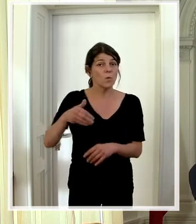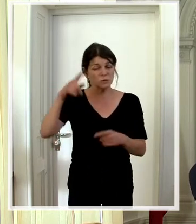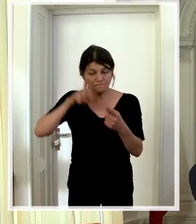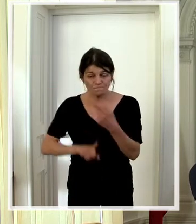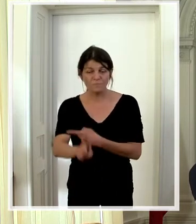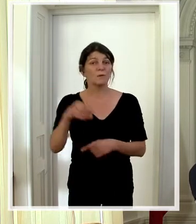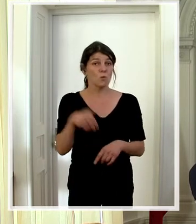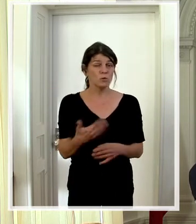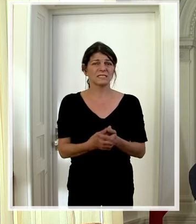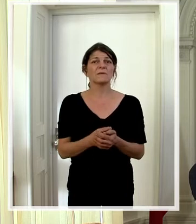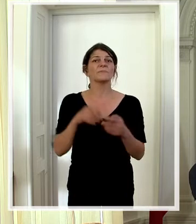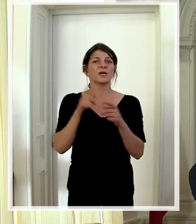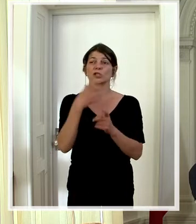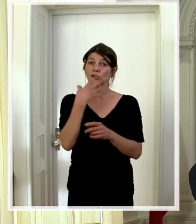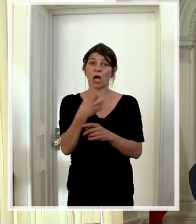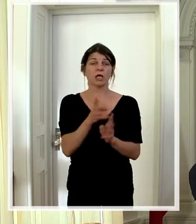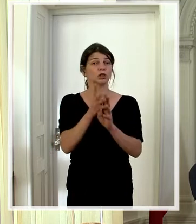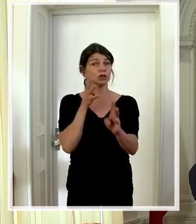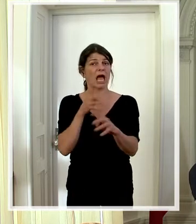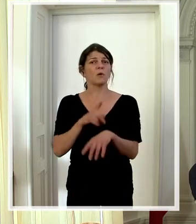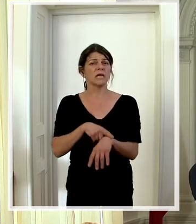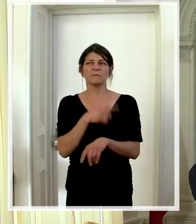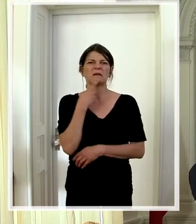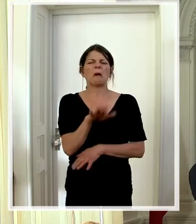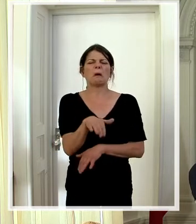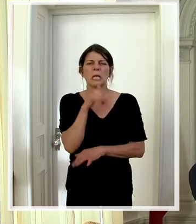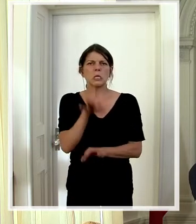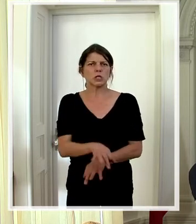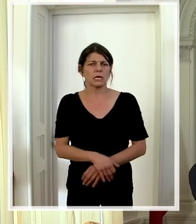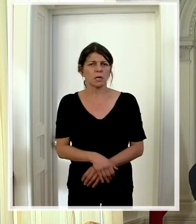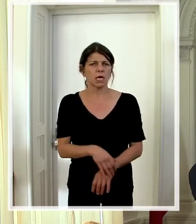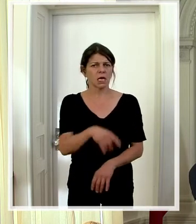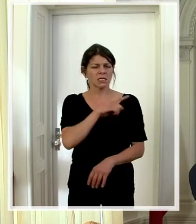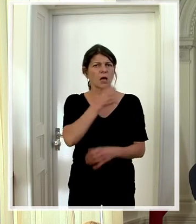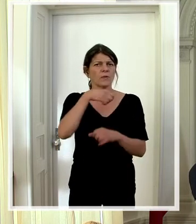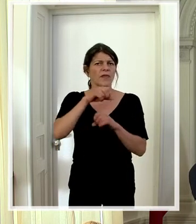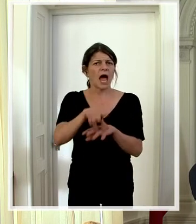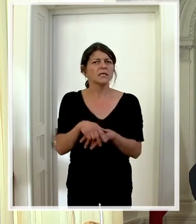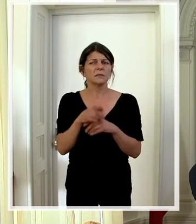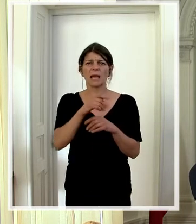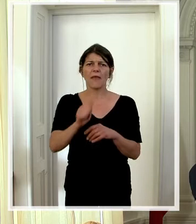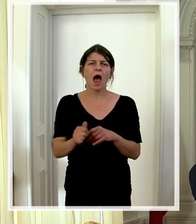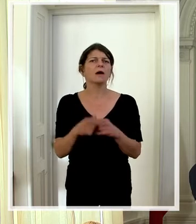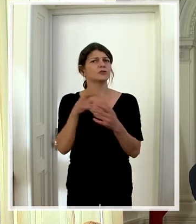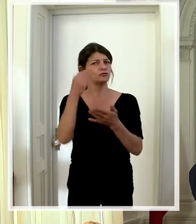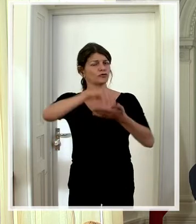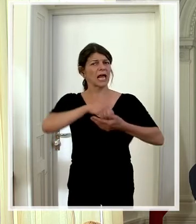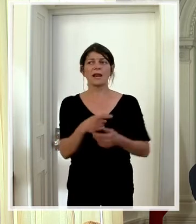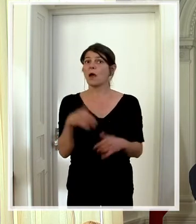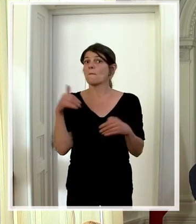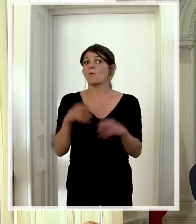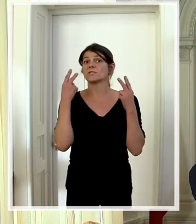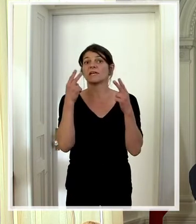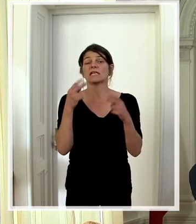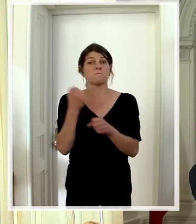und schade, dass man die Stauzeiten eher kleinreden. Also auf Seite 118 im BNA steht innen quasi, das ist zwingend nötig,